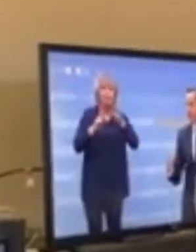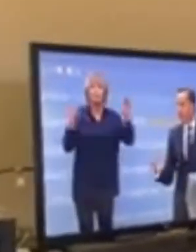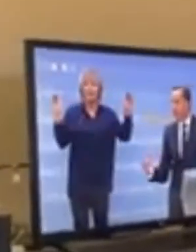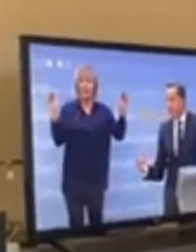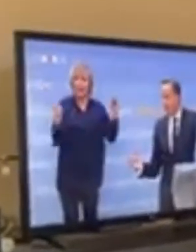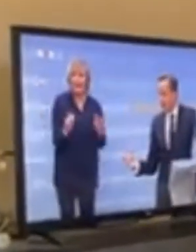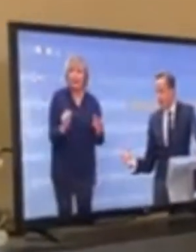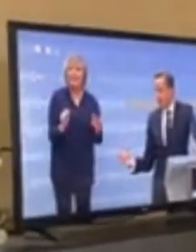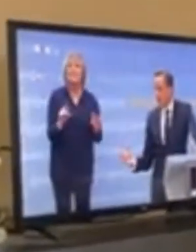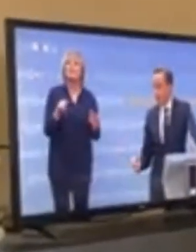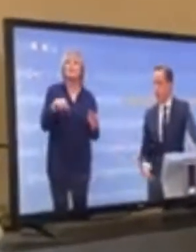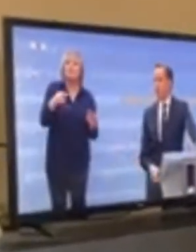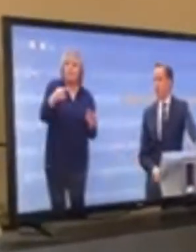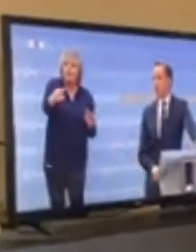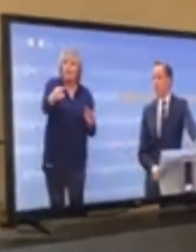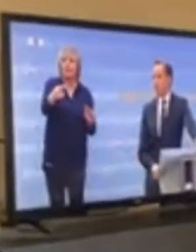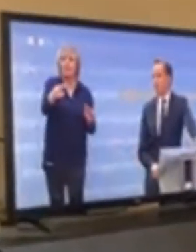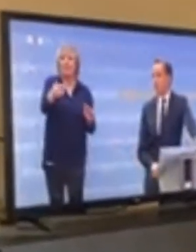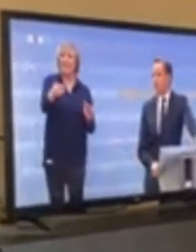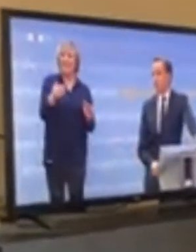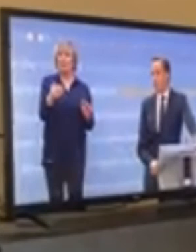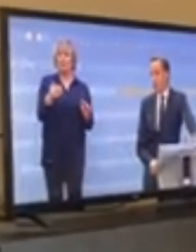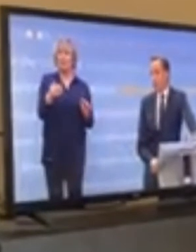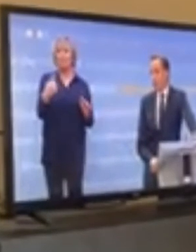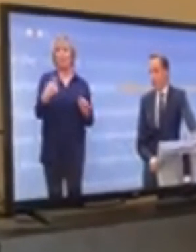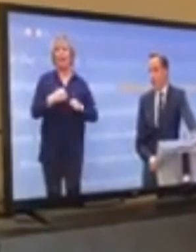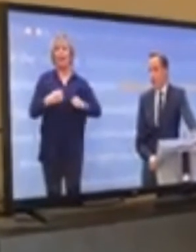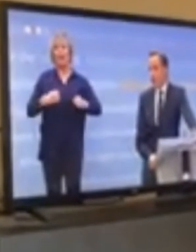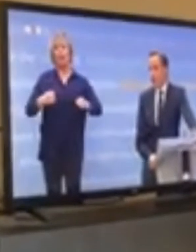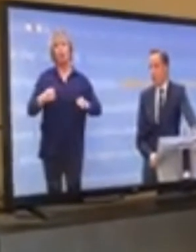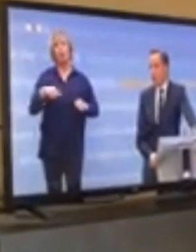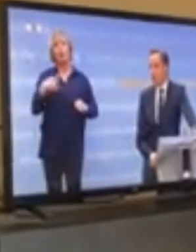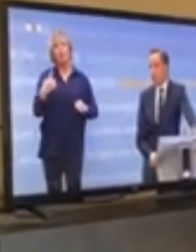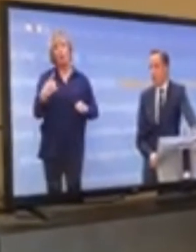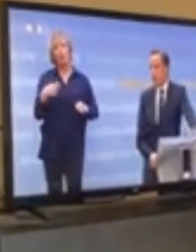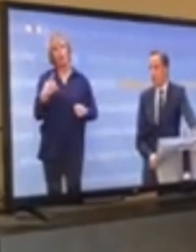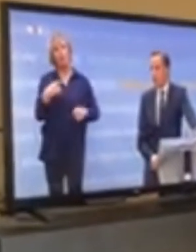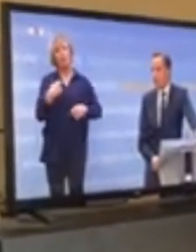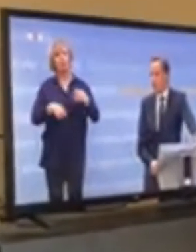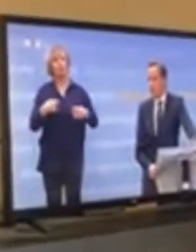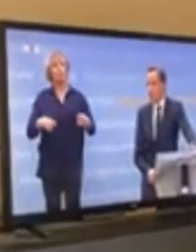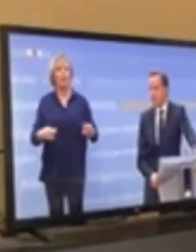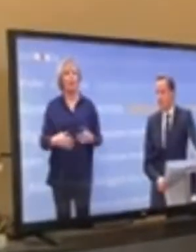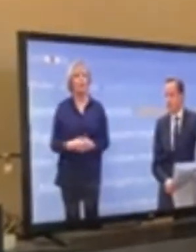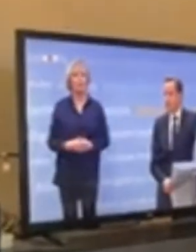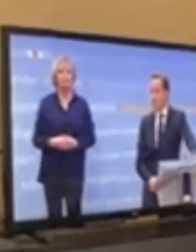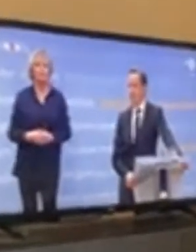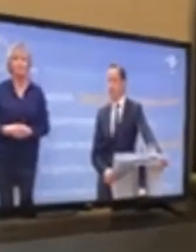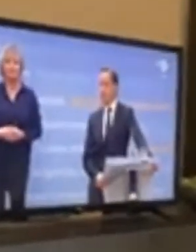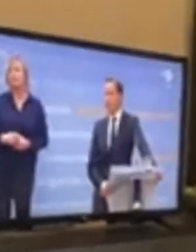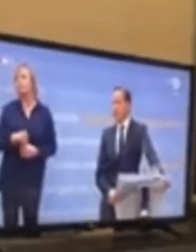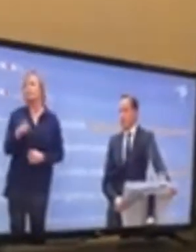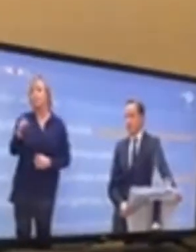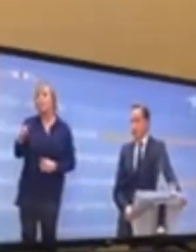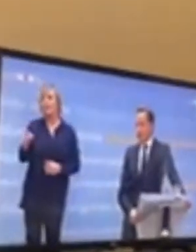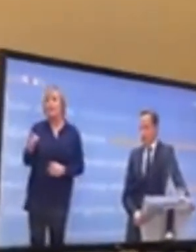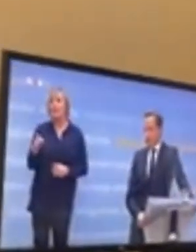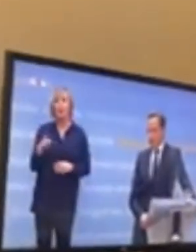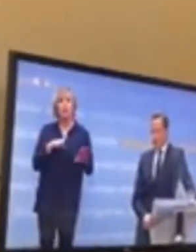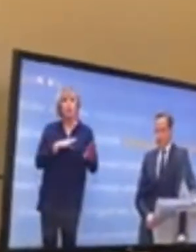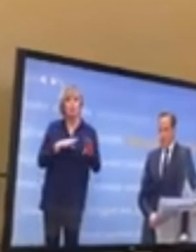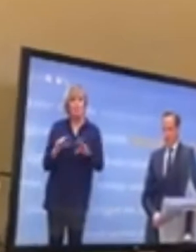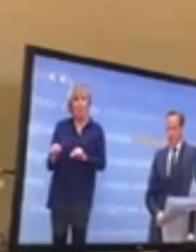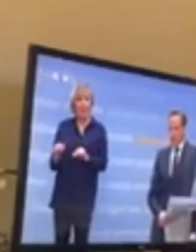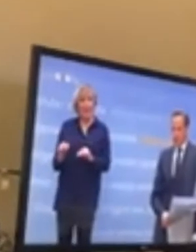hebben we ook weer eerder meer ruimte om toch ook weer de dingen te doen waar we zoveel zin in hebben. Dus het is een maatregel waarvan we het precieze effect misschien